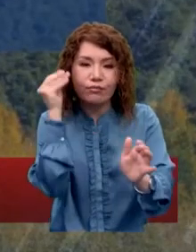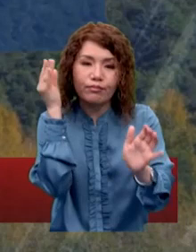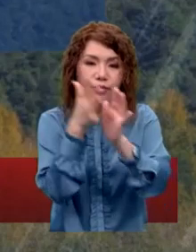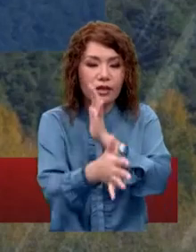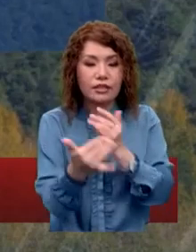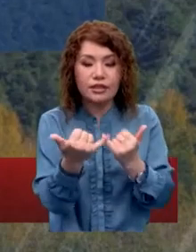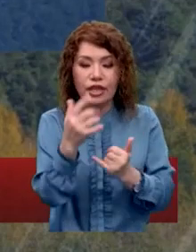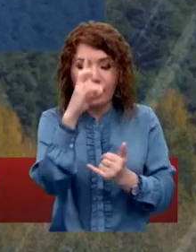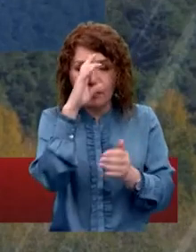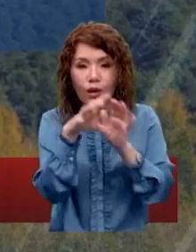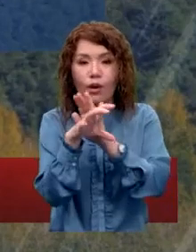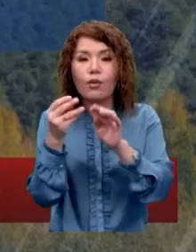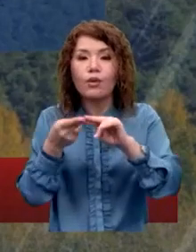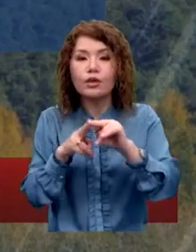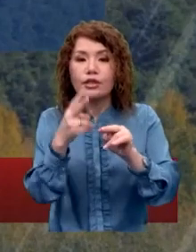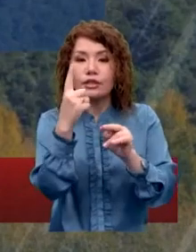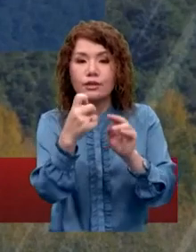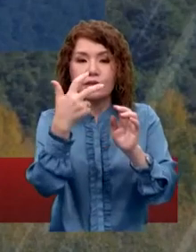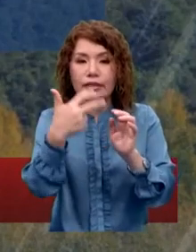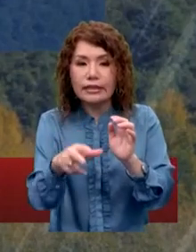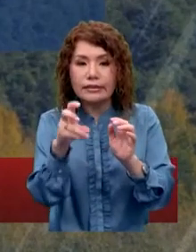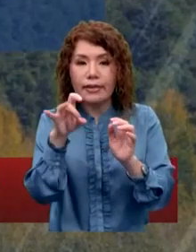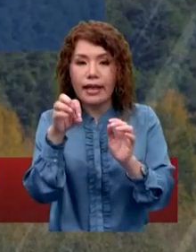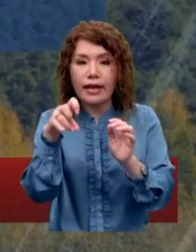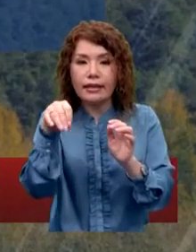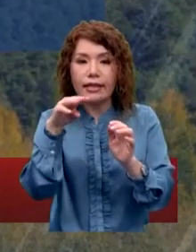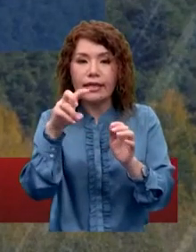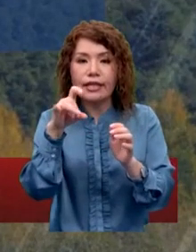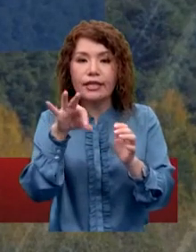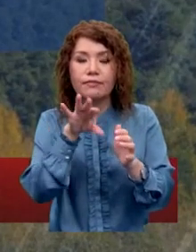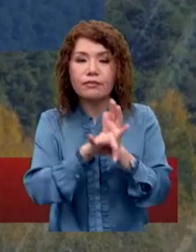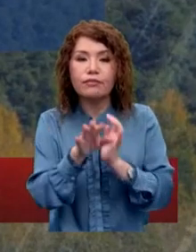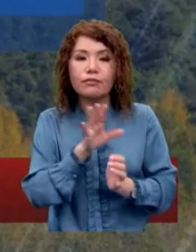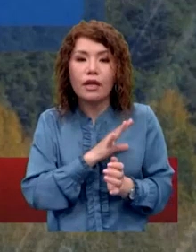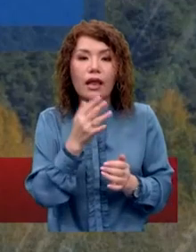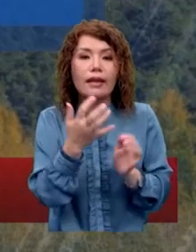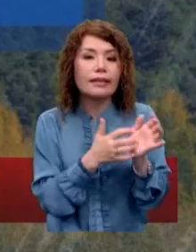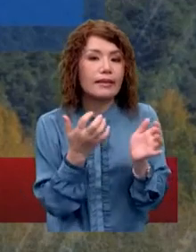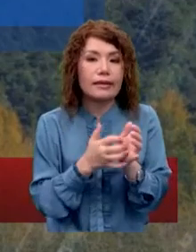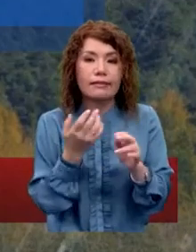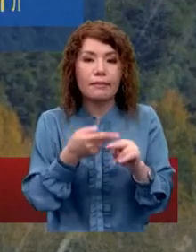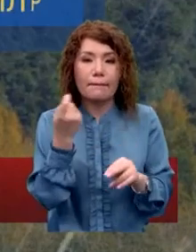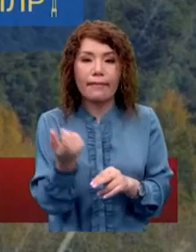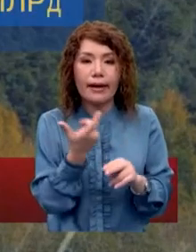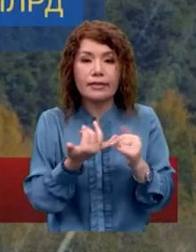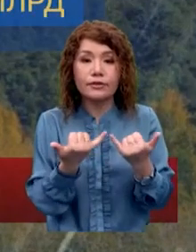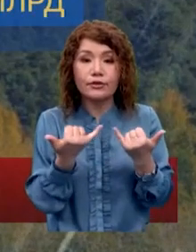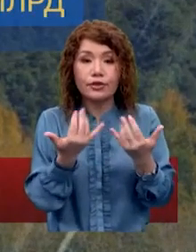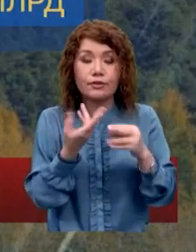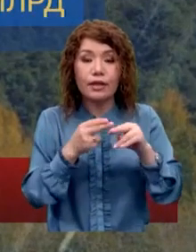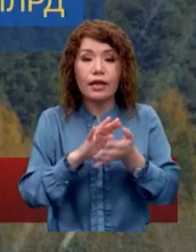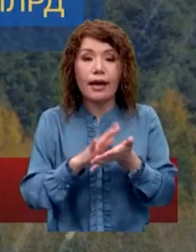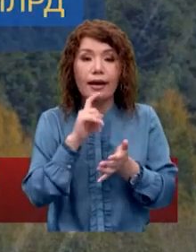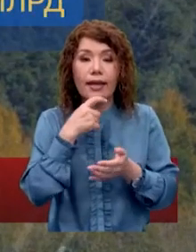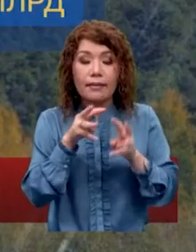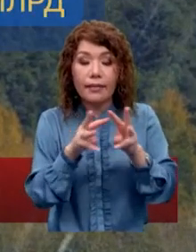Биыл қазынадан тағы 130 миллиард теңге алыныпты. Алайда бұл шенділер үшін аздық етеді. Бүгін мәжіліске келген экономика